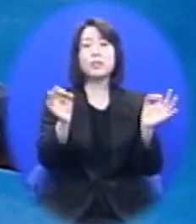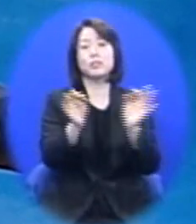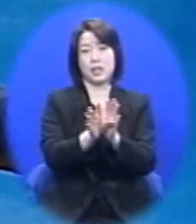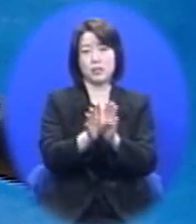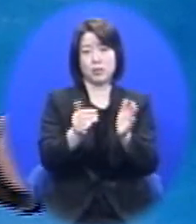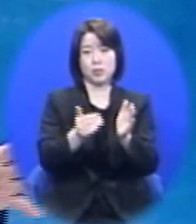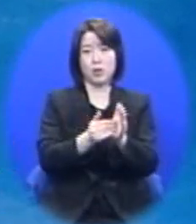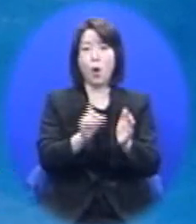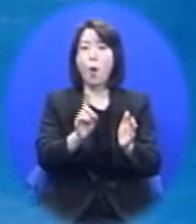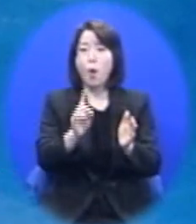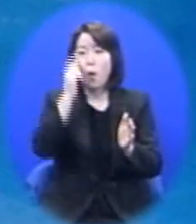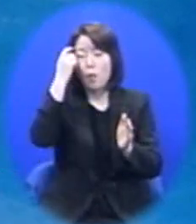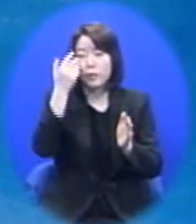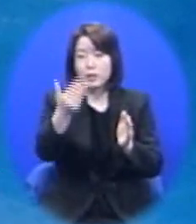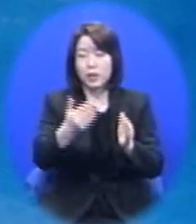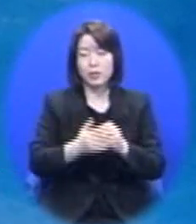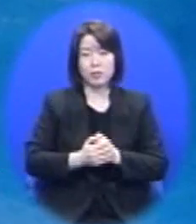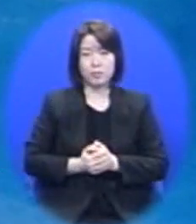없어졌죠?